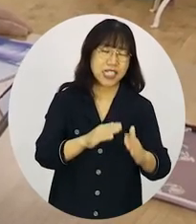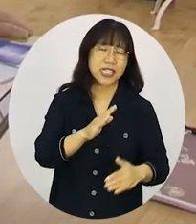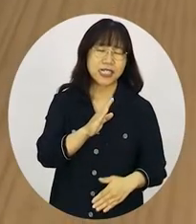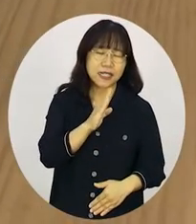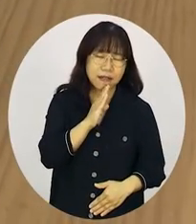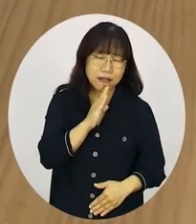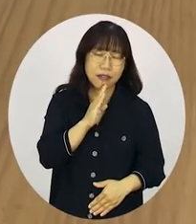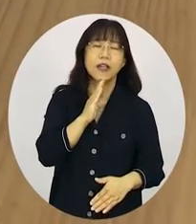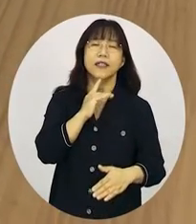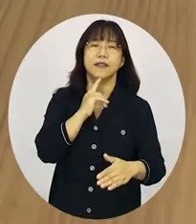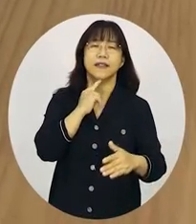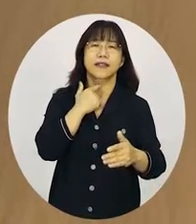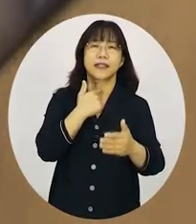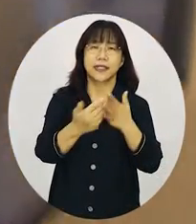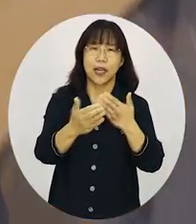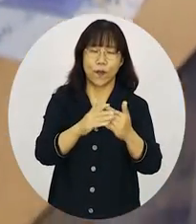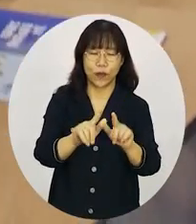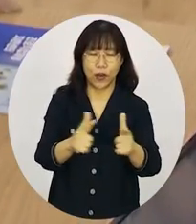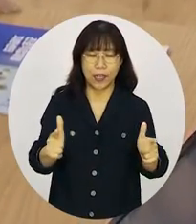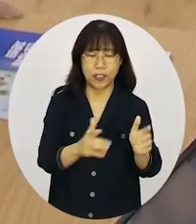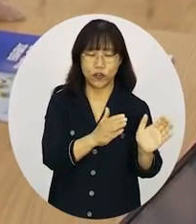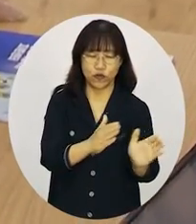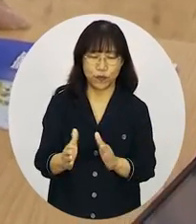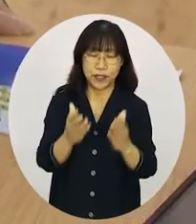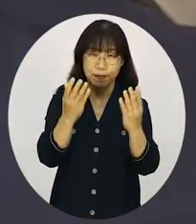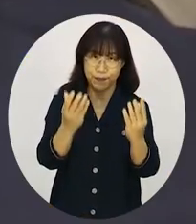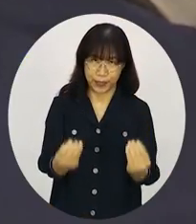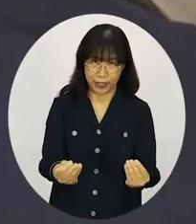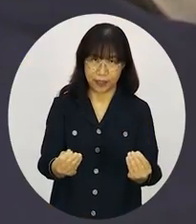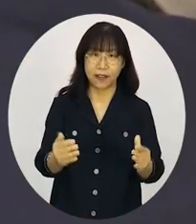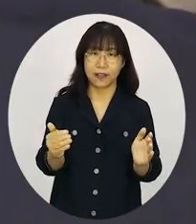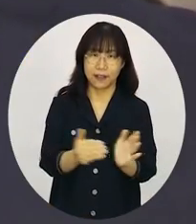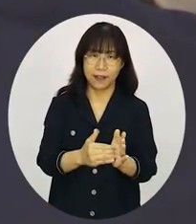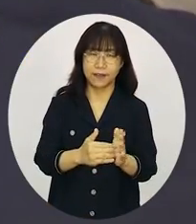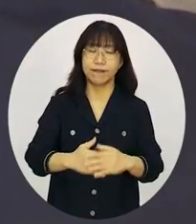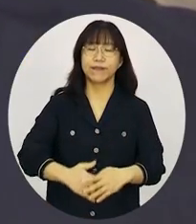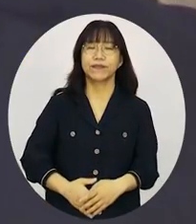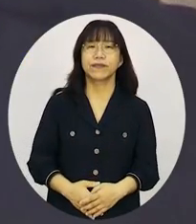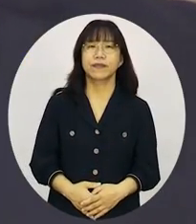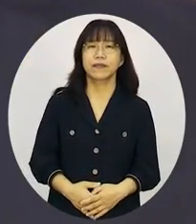온라인 공간을 체험해보는 등 사전 준비에도 만전을 기한 바 있습니다.